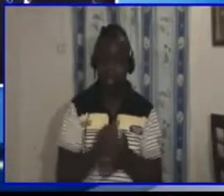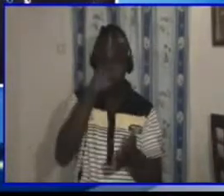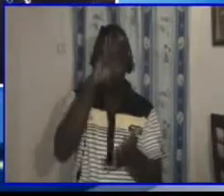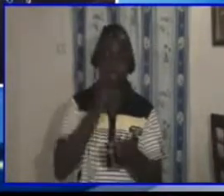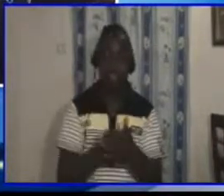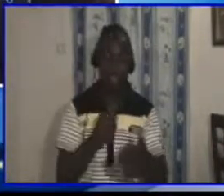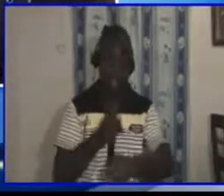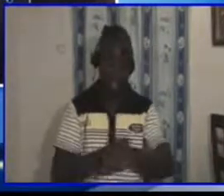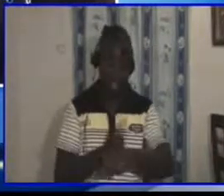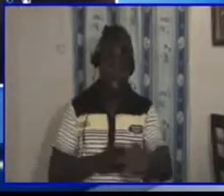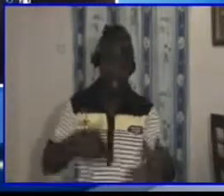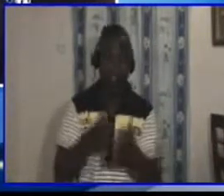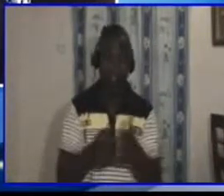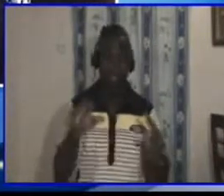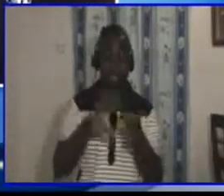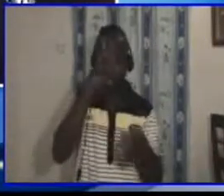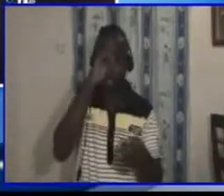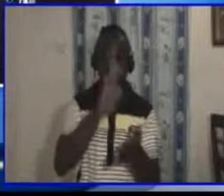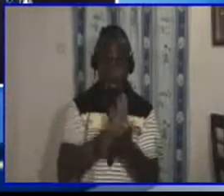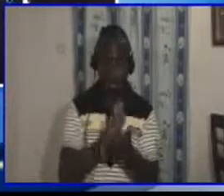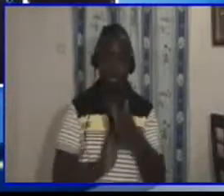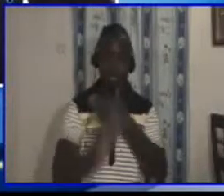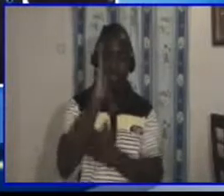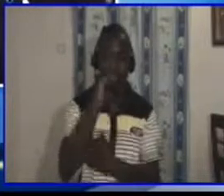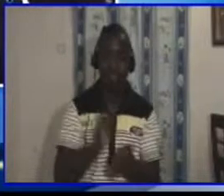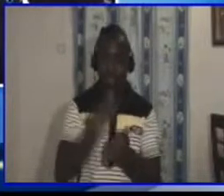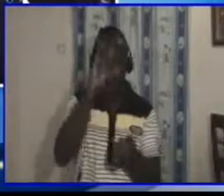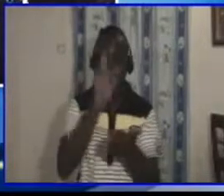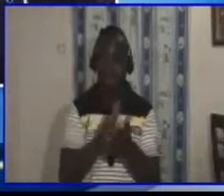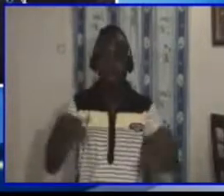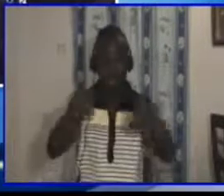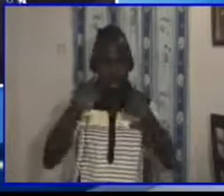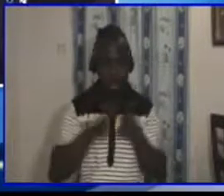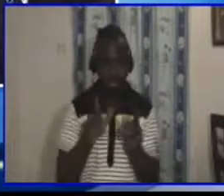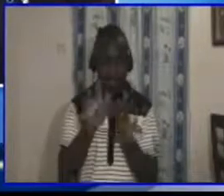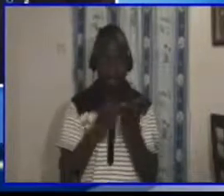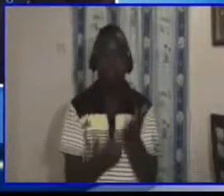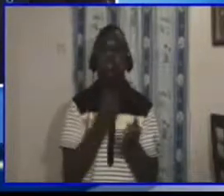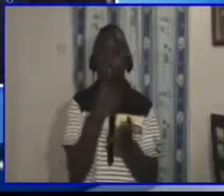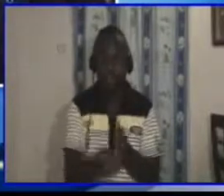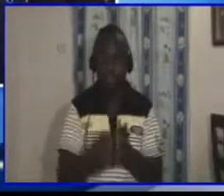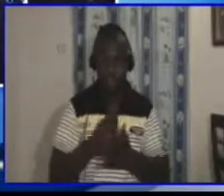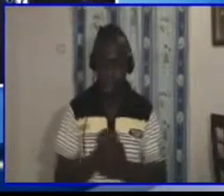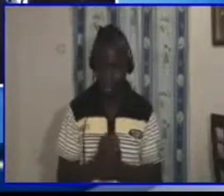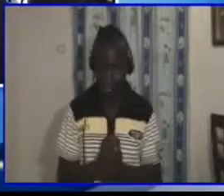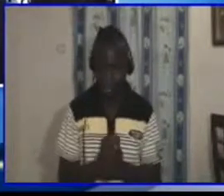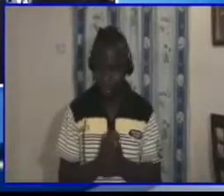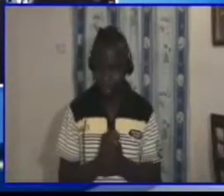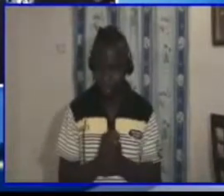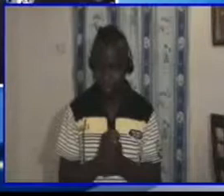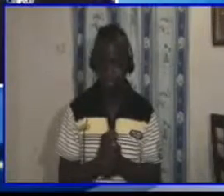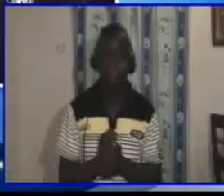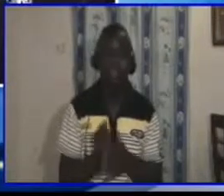anche giunto di credere dio di